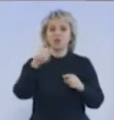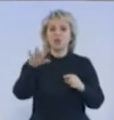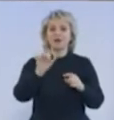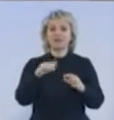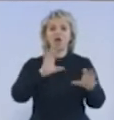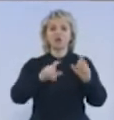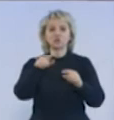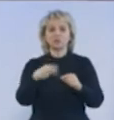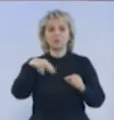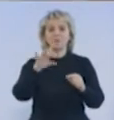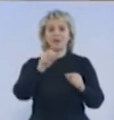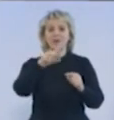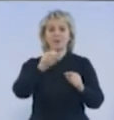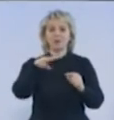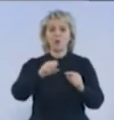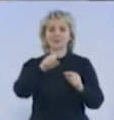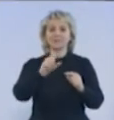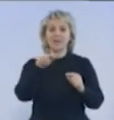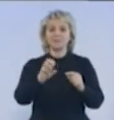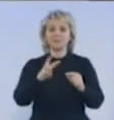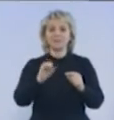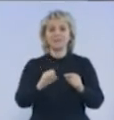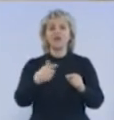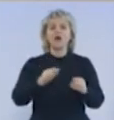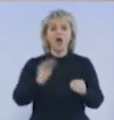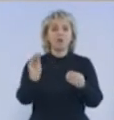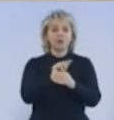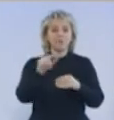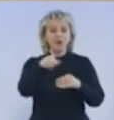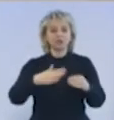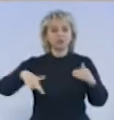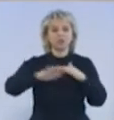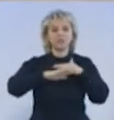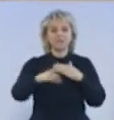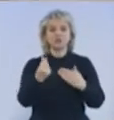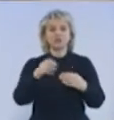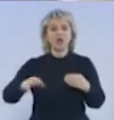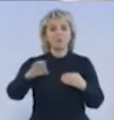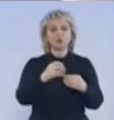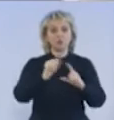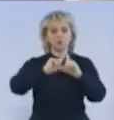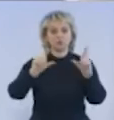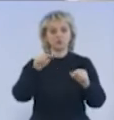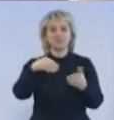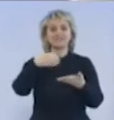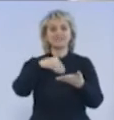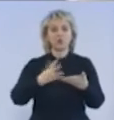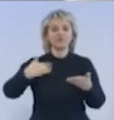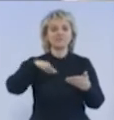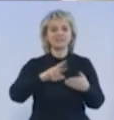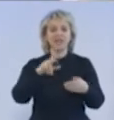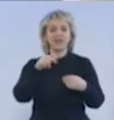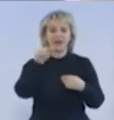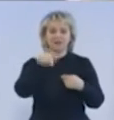болеют пироплазмидозами. Обрабатывают и загоны, и пастбища, и все за деньги запасного бюджета. Закуплены все